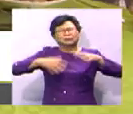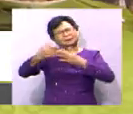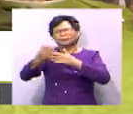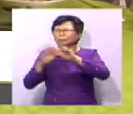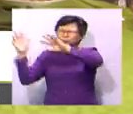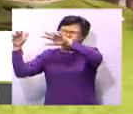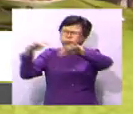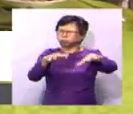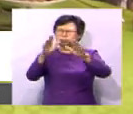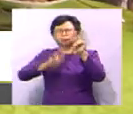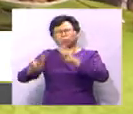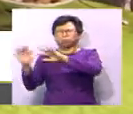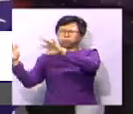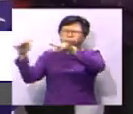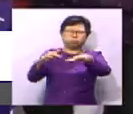lah.